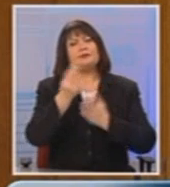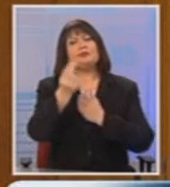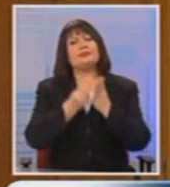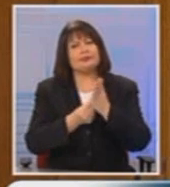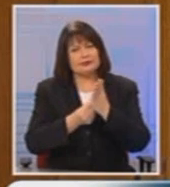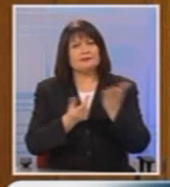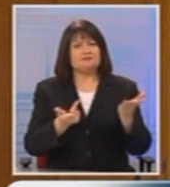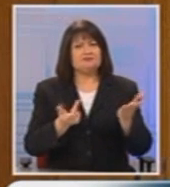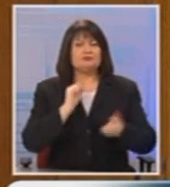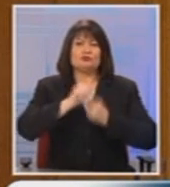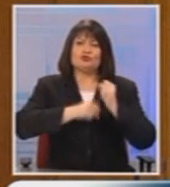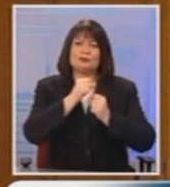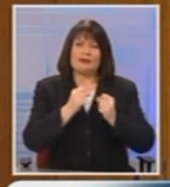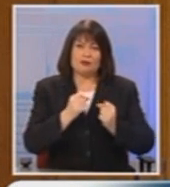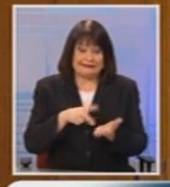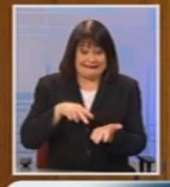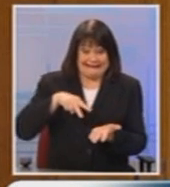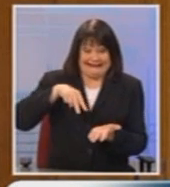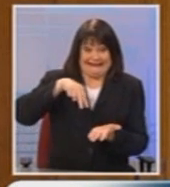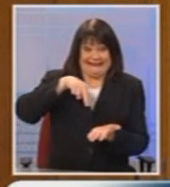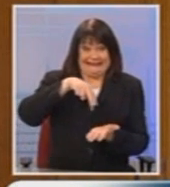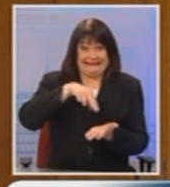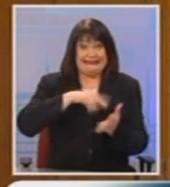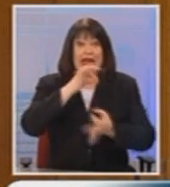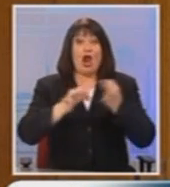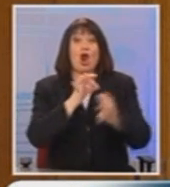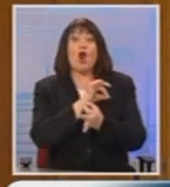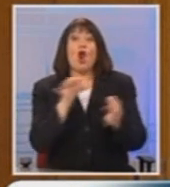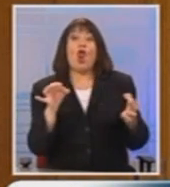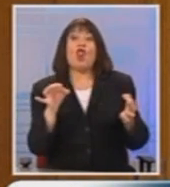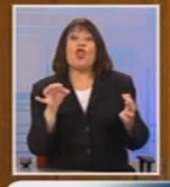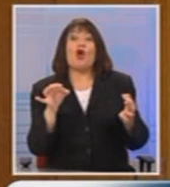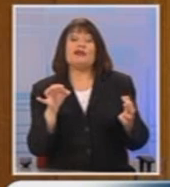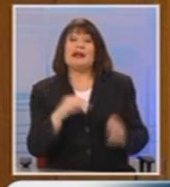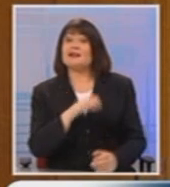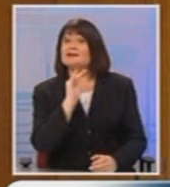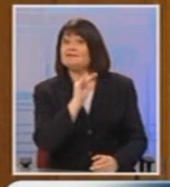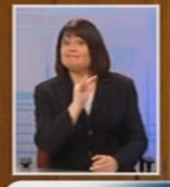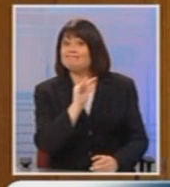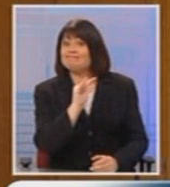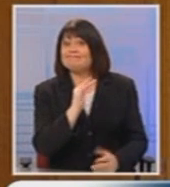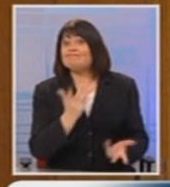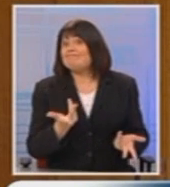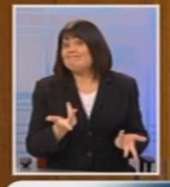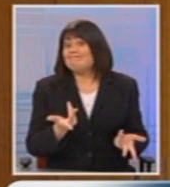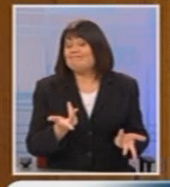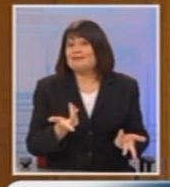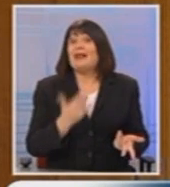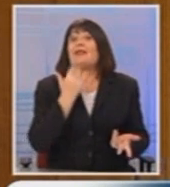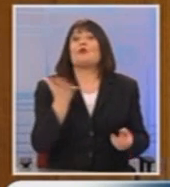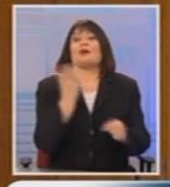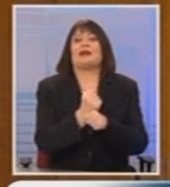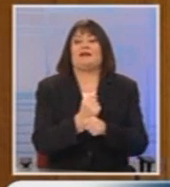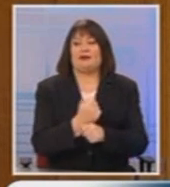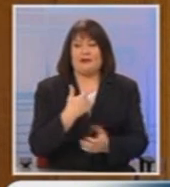πολλοί προσπαθούν να σηκωθούν τραβώντας τα κορδόνια τους. Μαθηματικό πρόβλημα αυτό, Νίκο, θεώρημα της μη πληρότητας. Δηλαδή